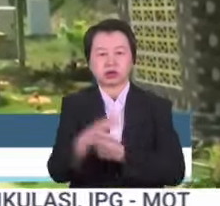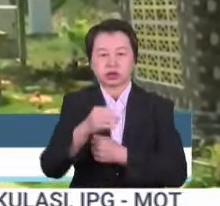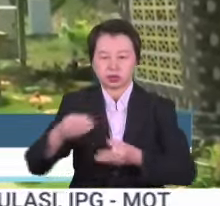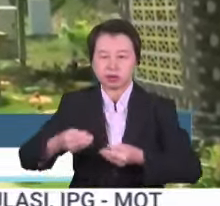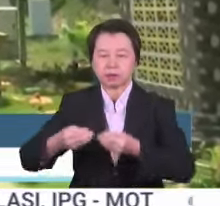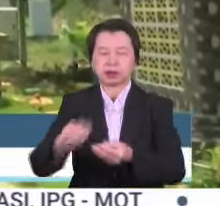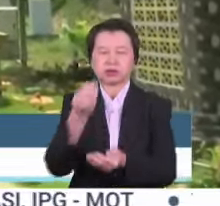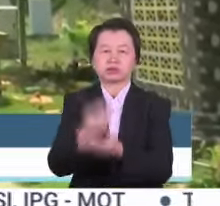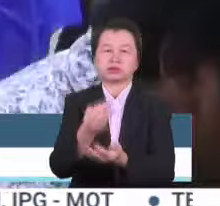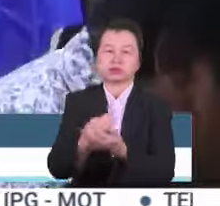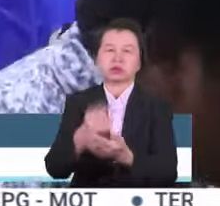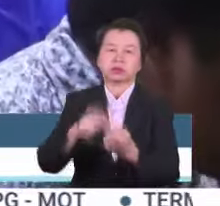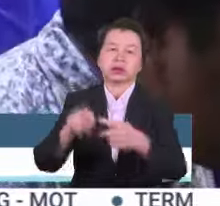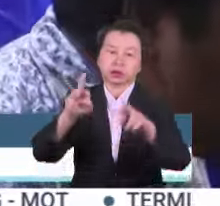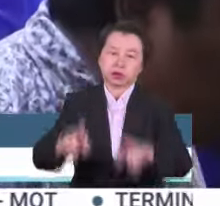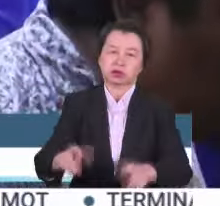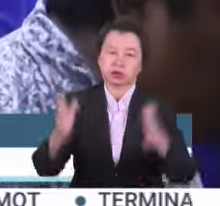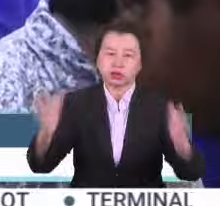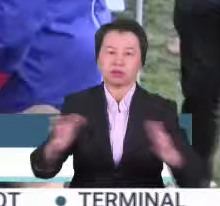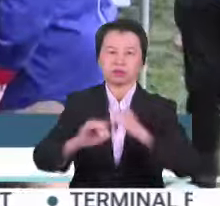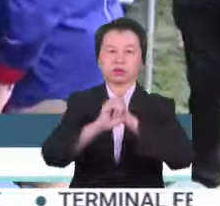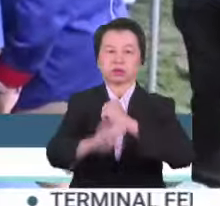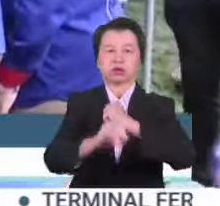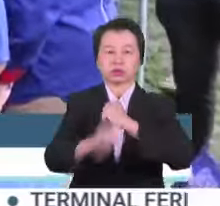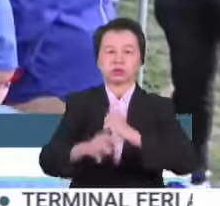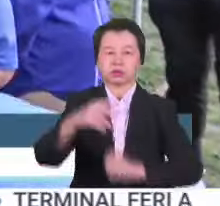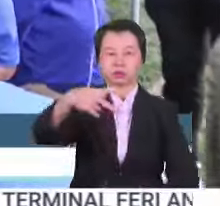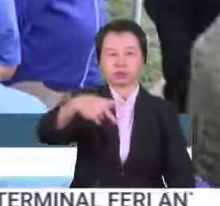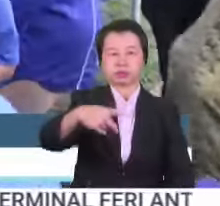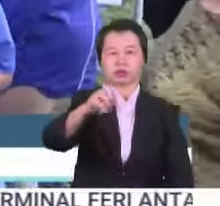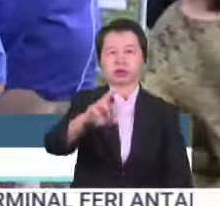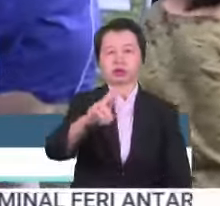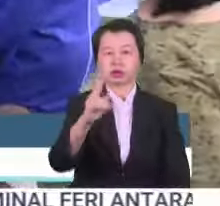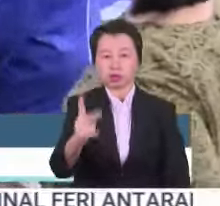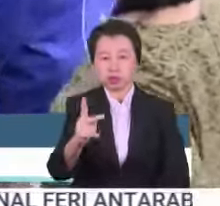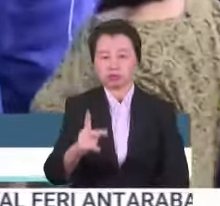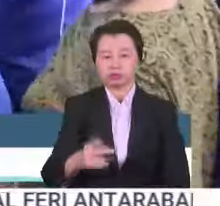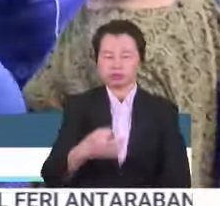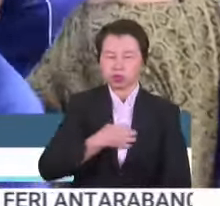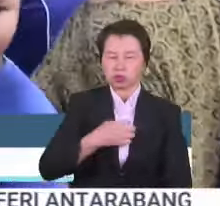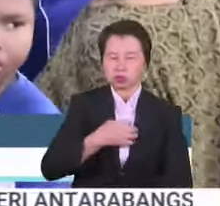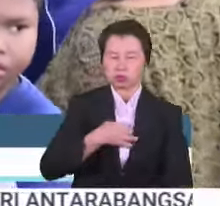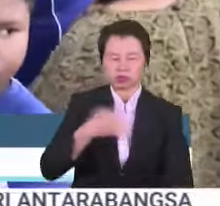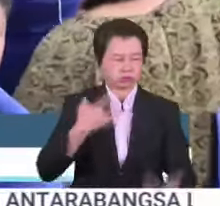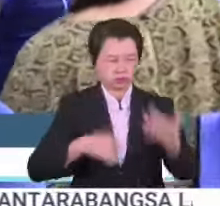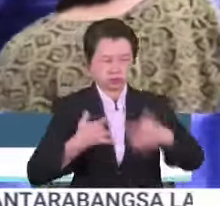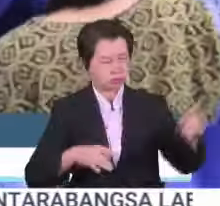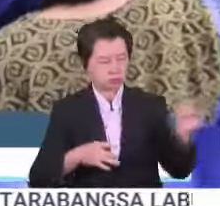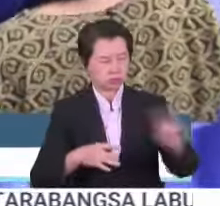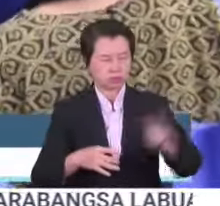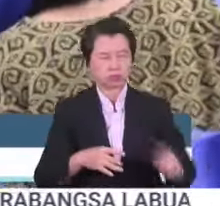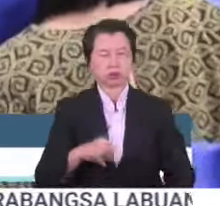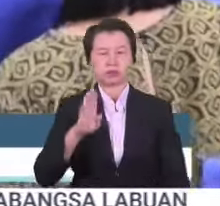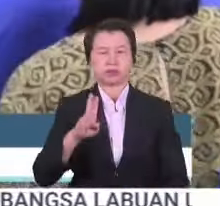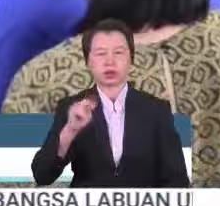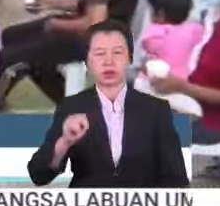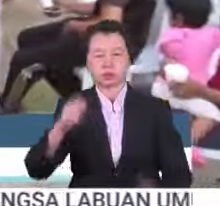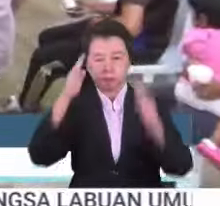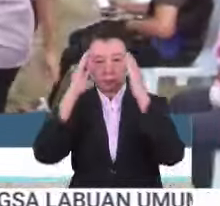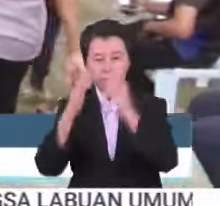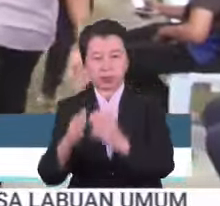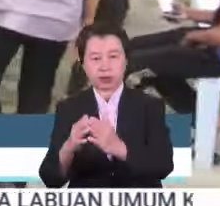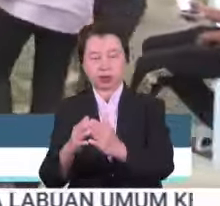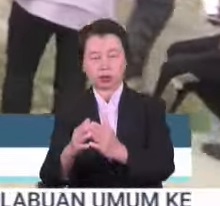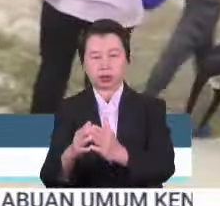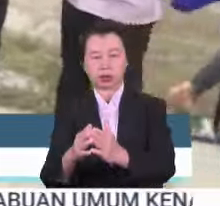memberi insentif kepada rakyat sepanjang tempoh kempen PRK Pelangai. Dakwaan disangkal pengerusi BN Pahang, Datuk Seri Wan